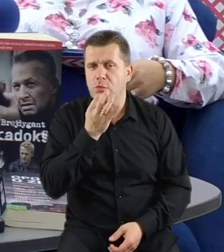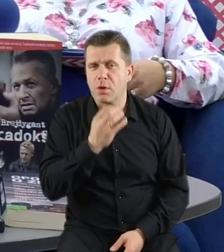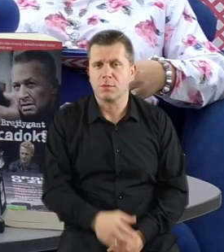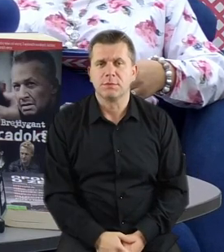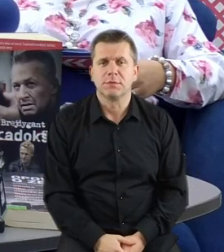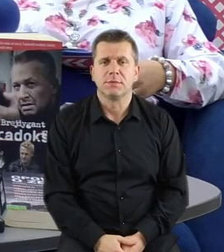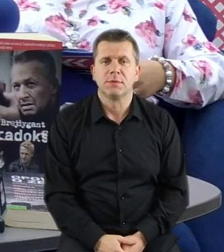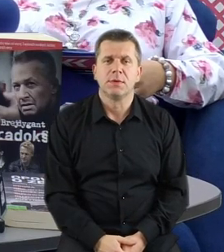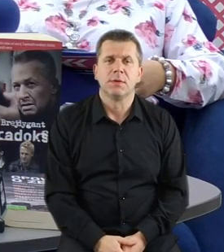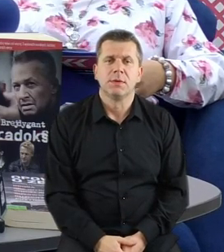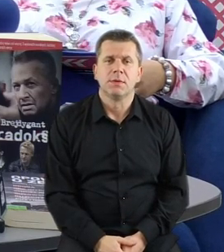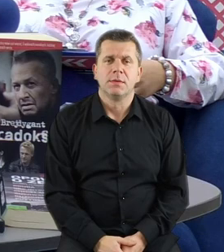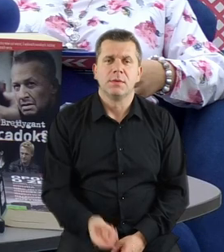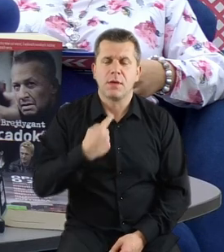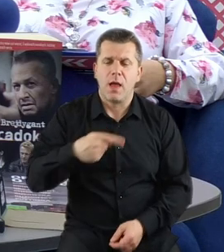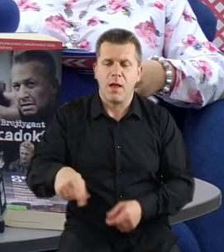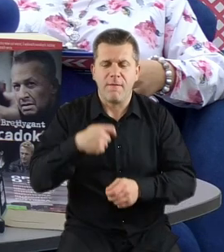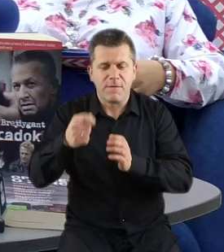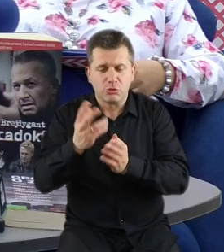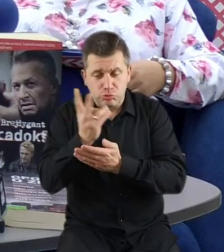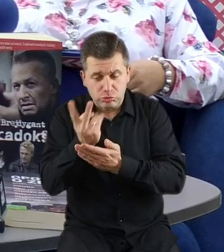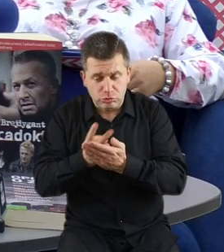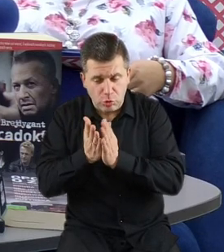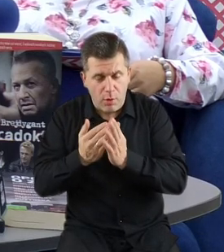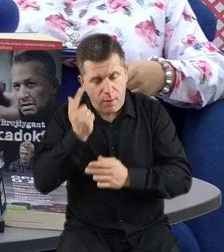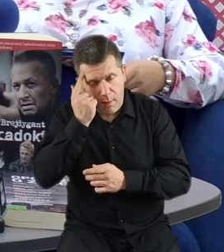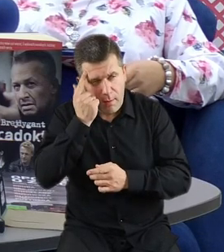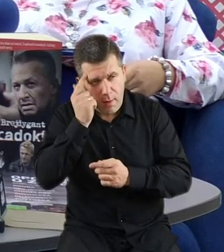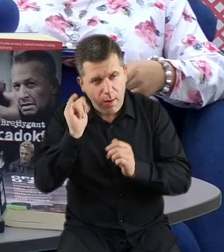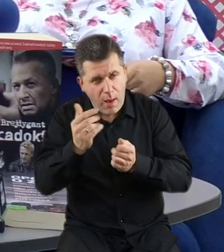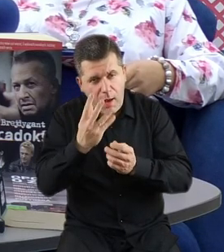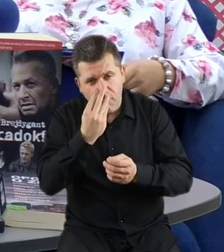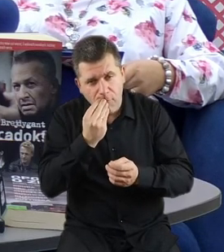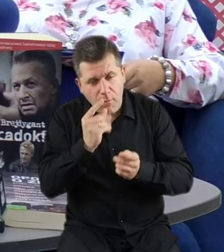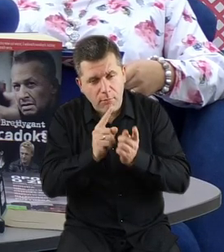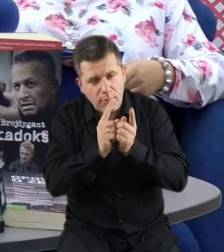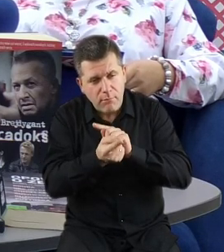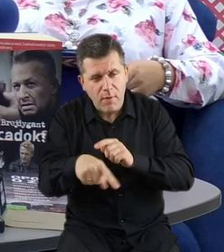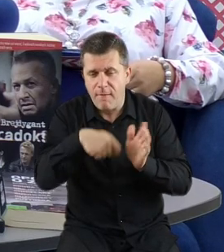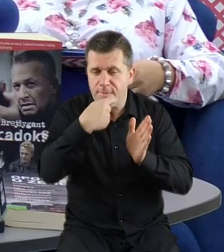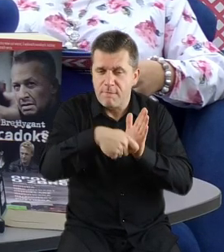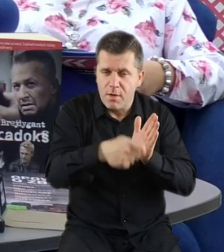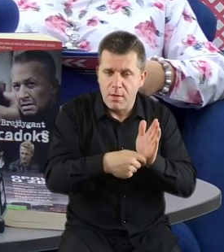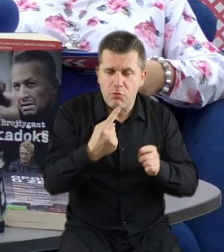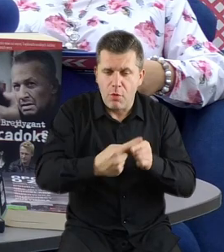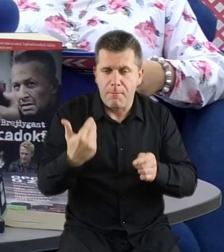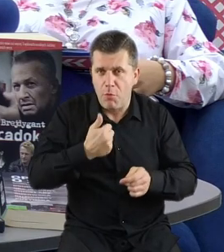sobie je, że tak powiem, ufilmowiałem w głowie. Nawet robiłem takie przymiarki tam, a